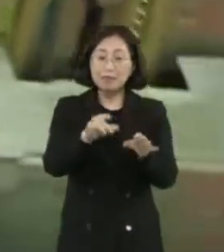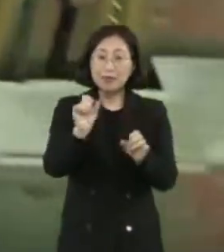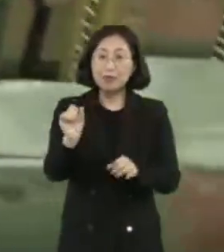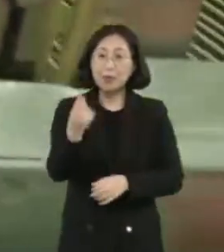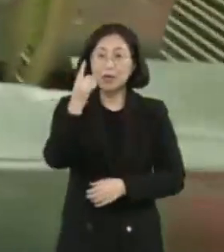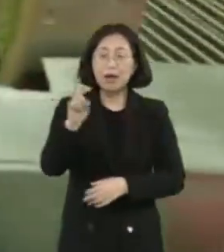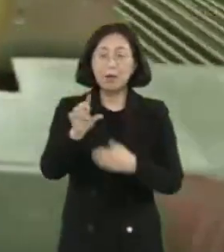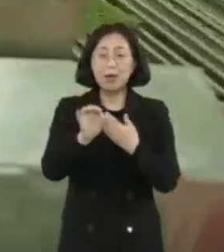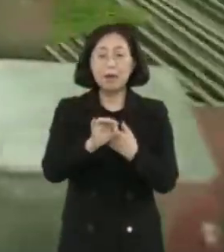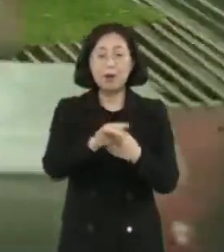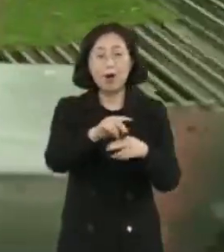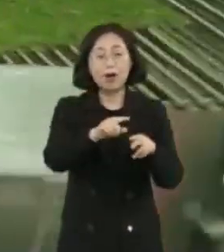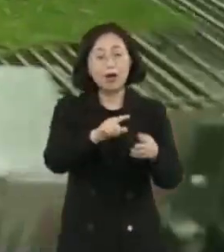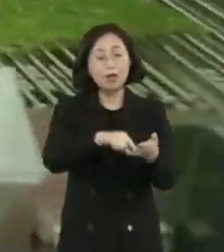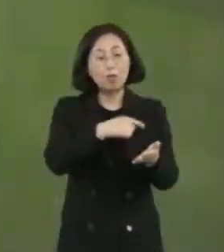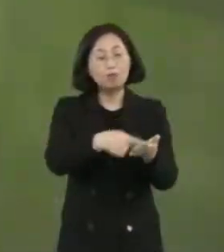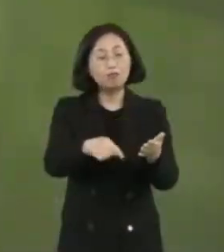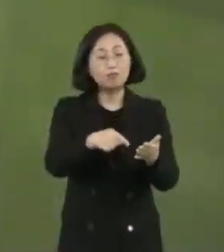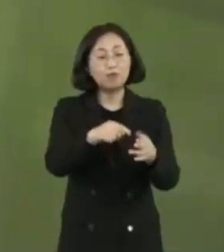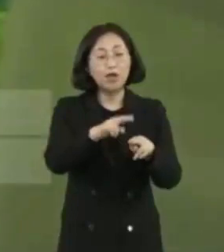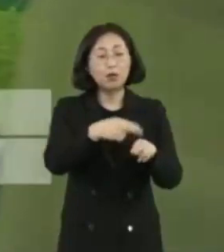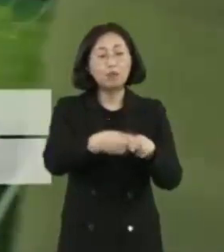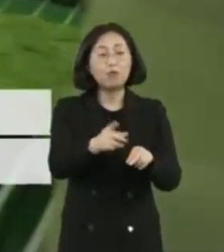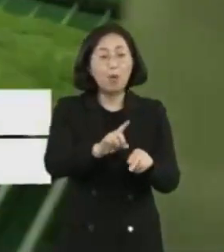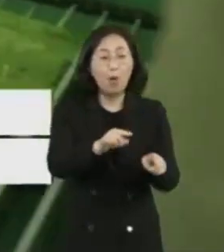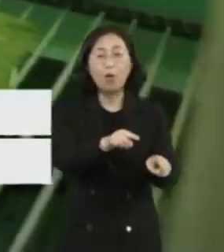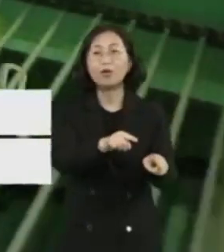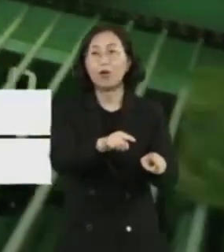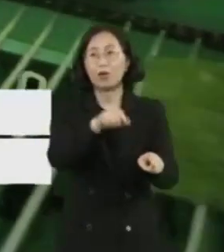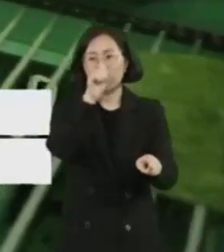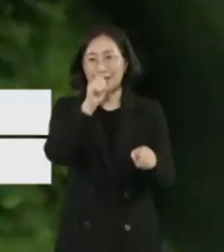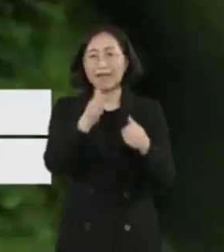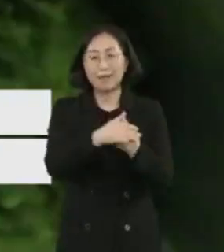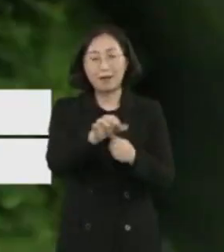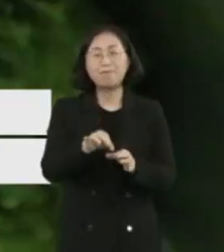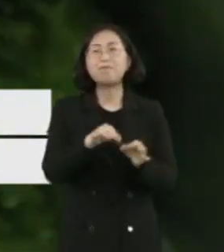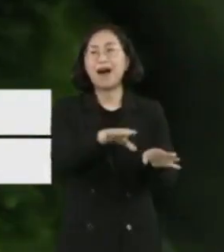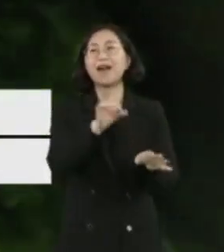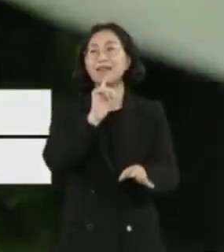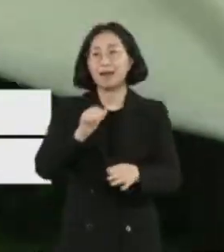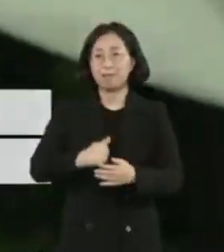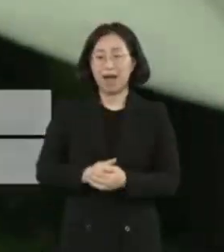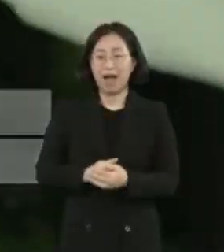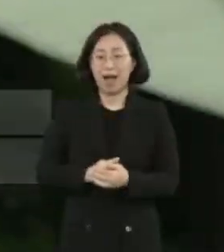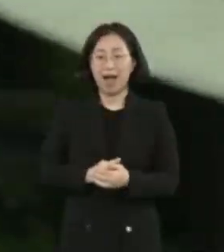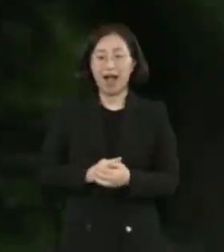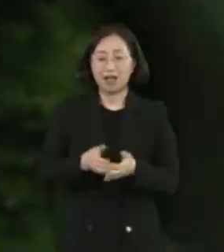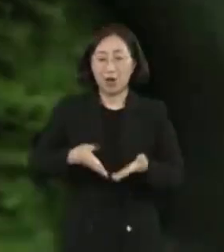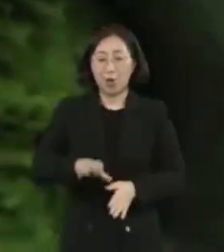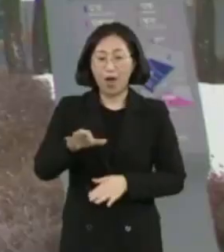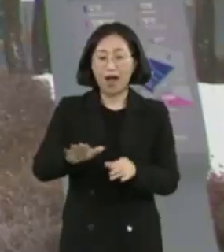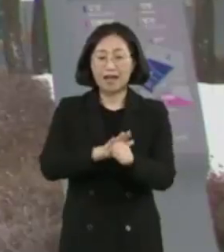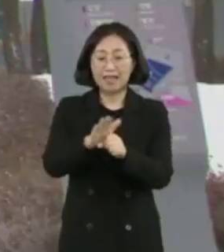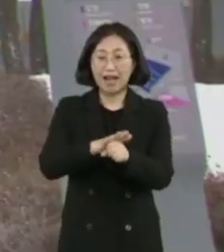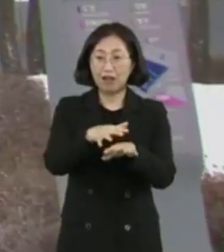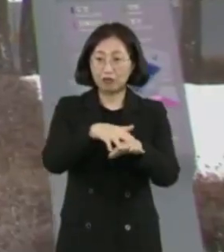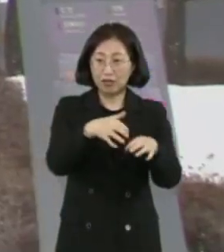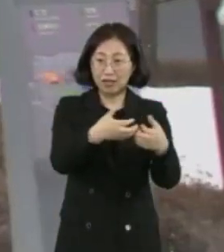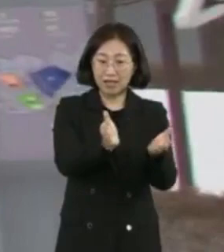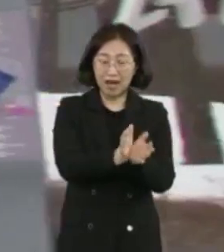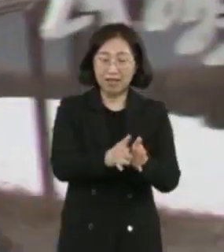답례품을 꼽은 바 있습니다. 충남도는 도청 내 전담 조직과 함께 범도민 차원의 충남 고향사랑 추진단을